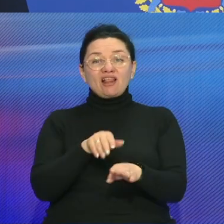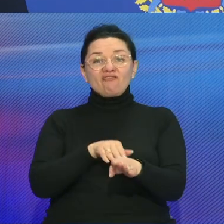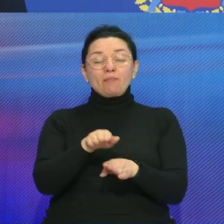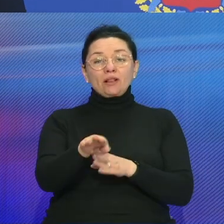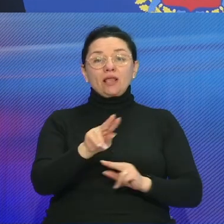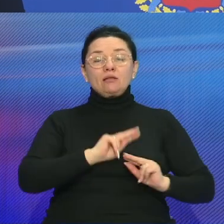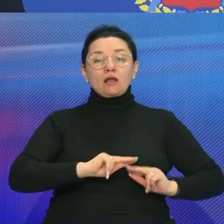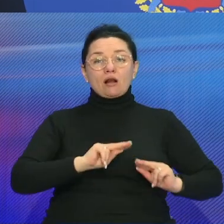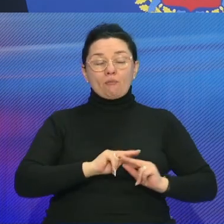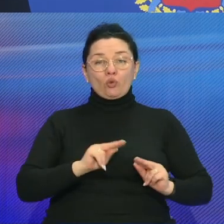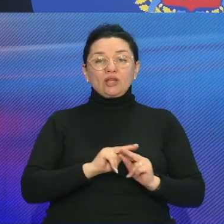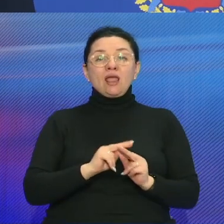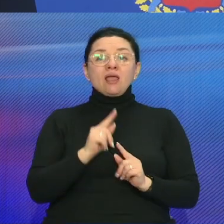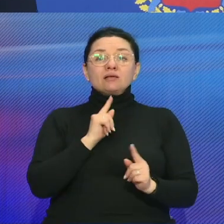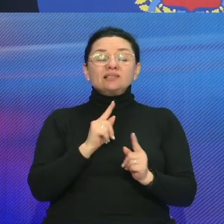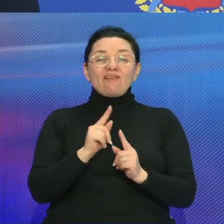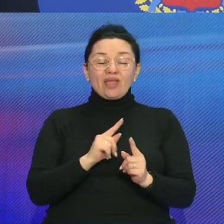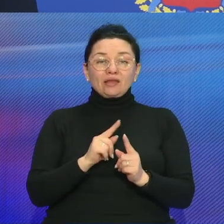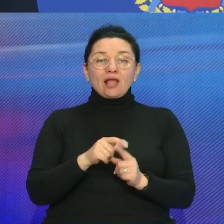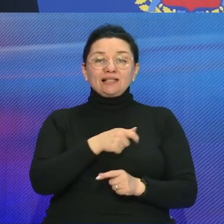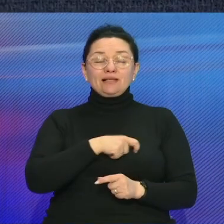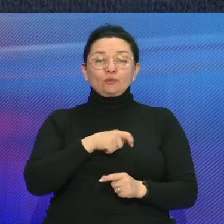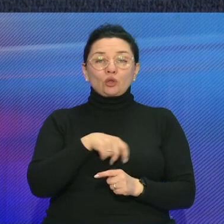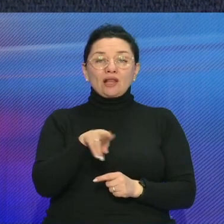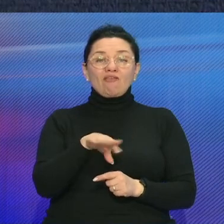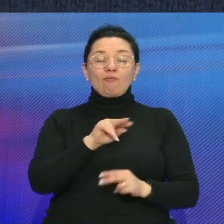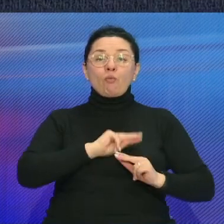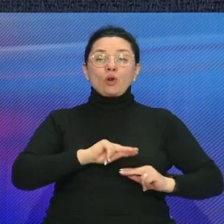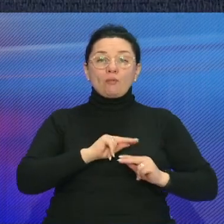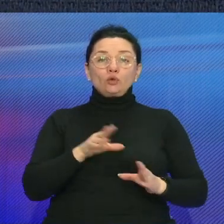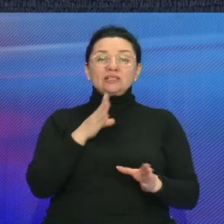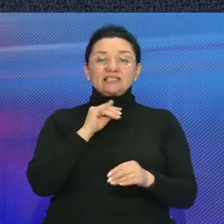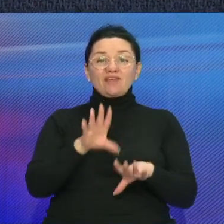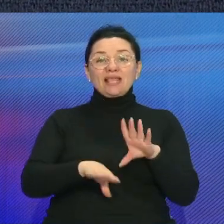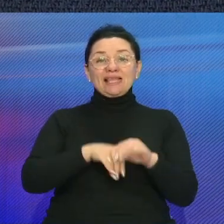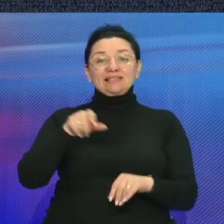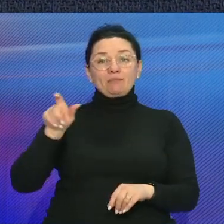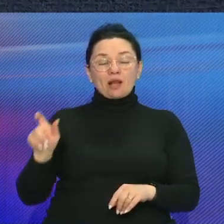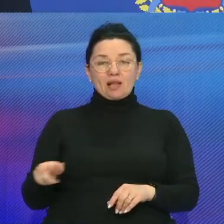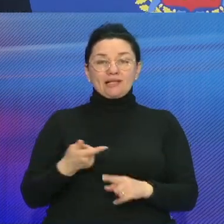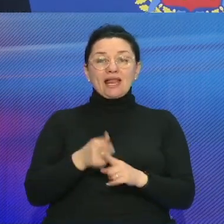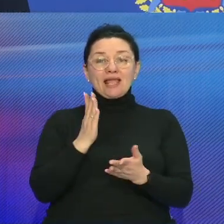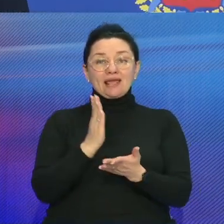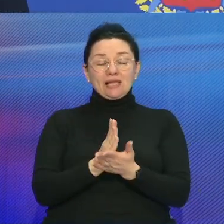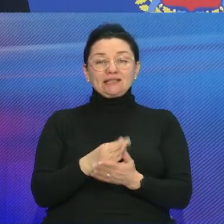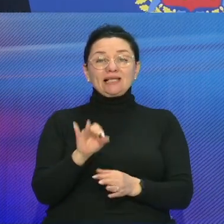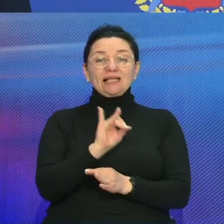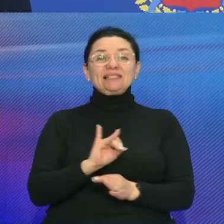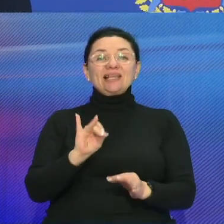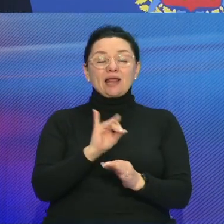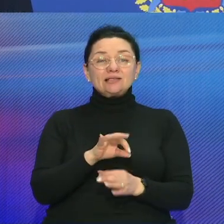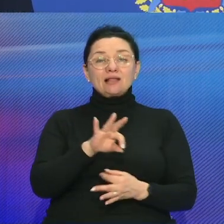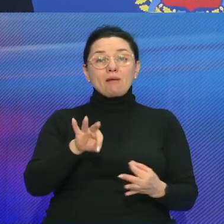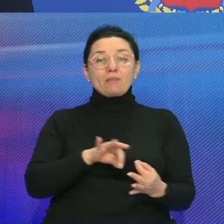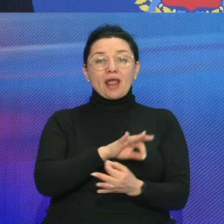совета депутатов, в том числе по работе со своими избирателями. Есть интересный проект, который будет